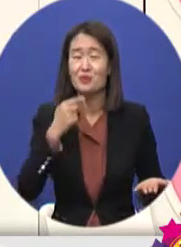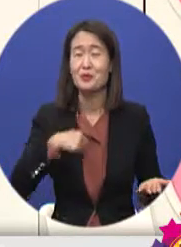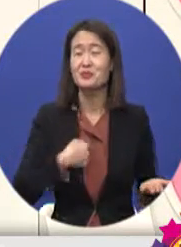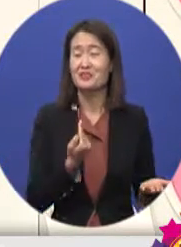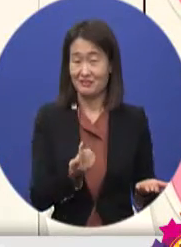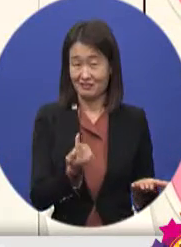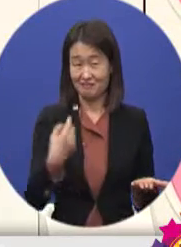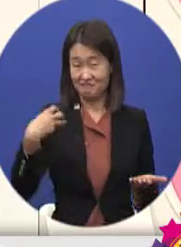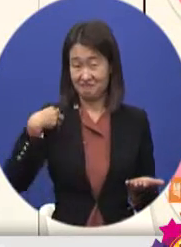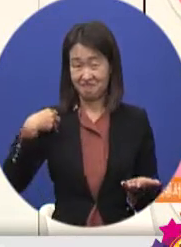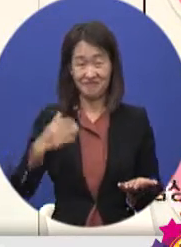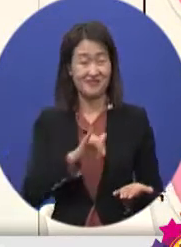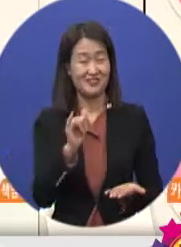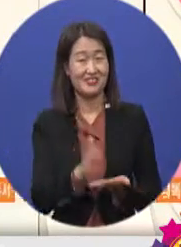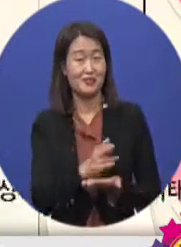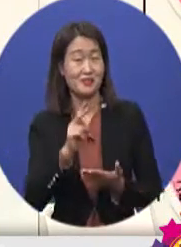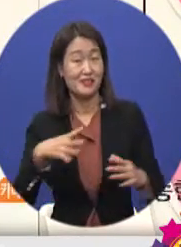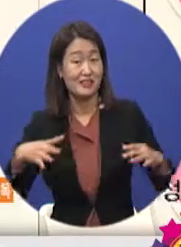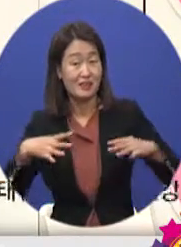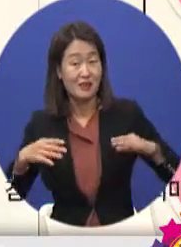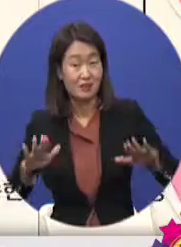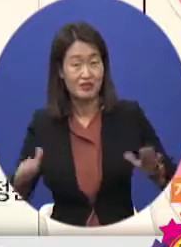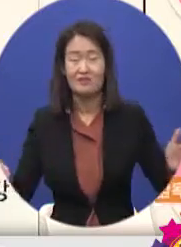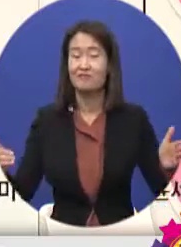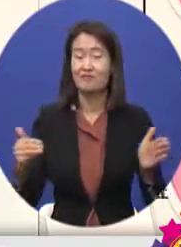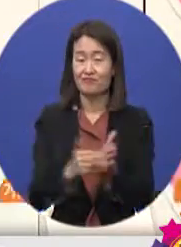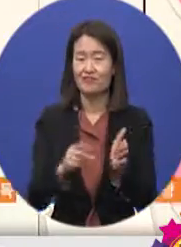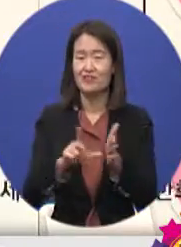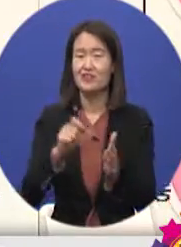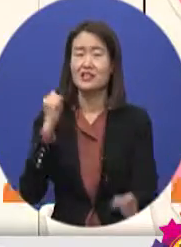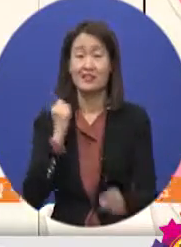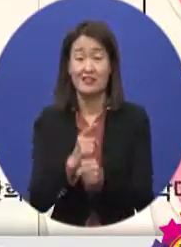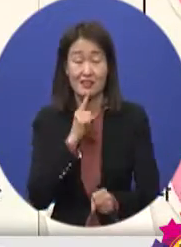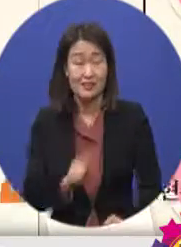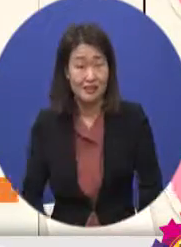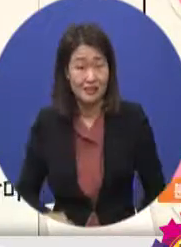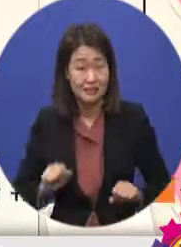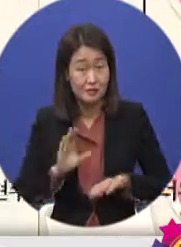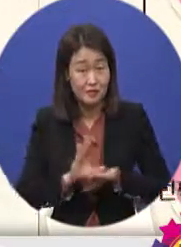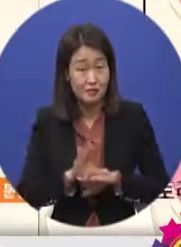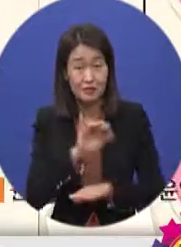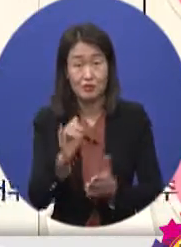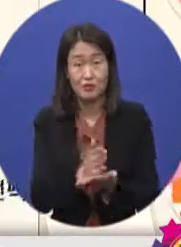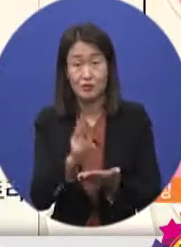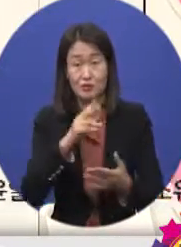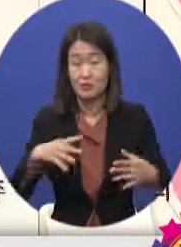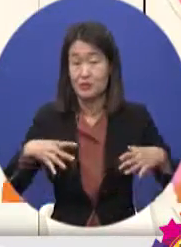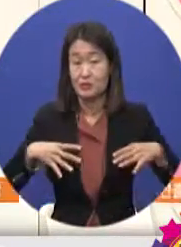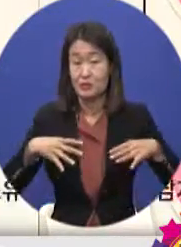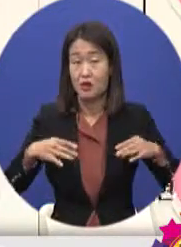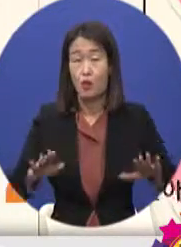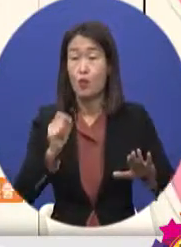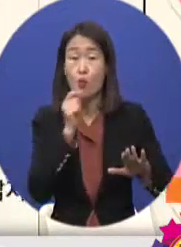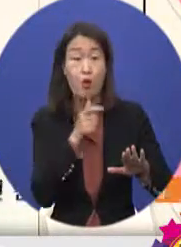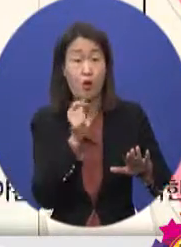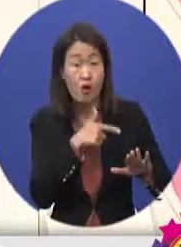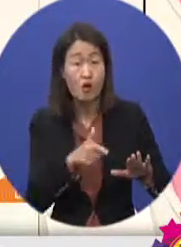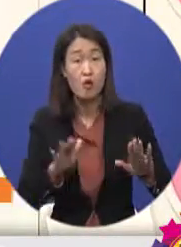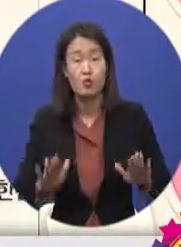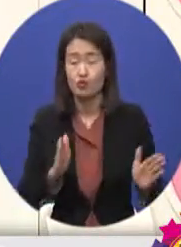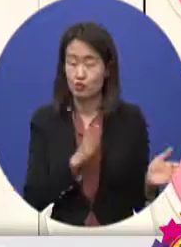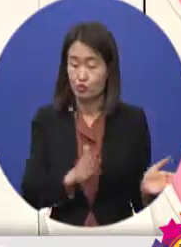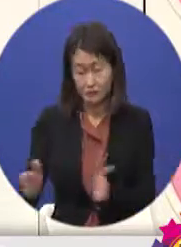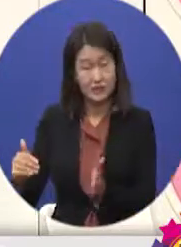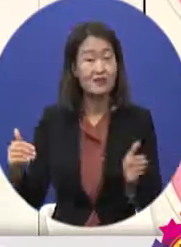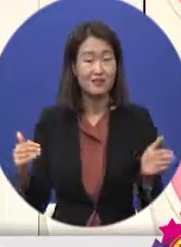이렇게 진행한 전국 나눔 노래자랑 마무리할 시간이 됐습니다. 생방송 전국 나눔 노래자랑 월요일 오늘